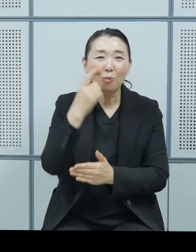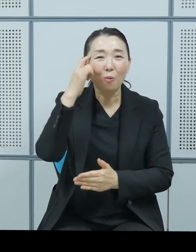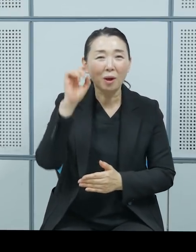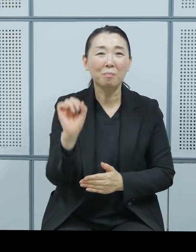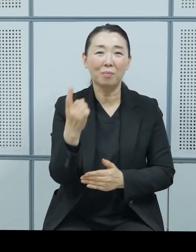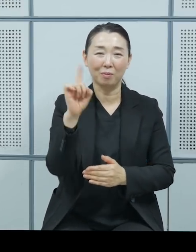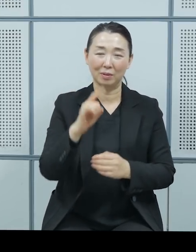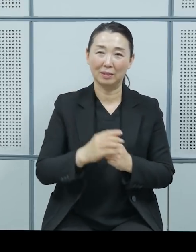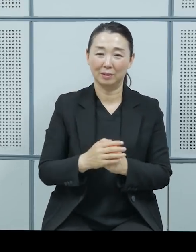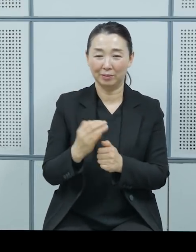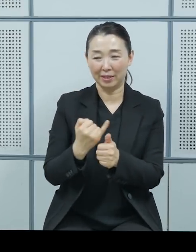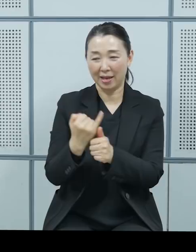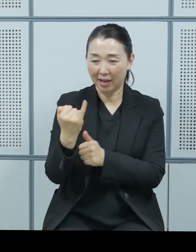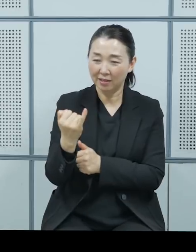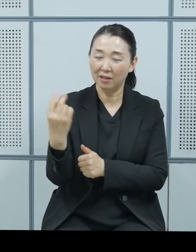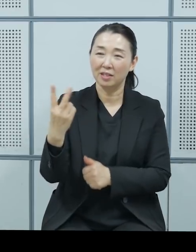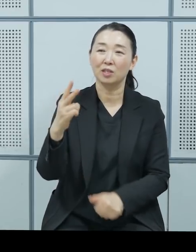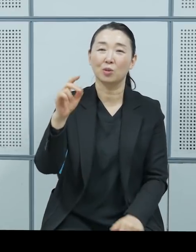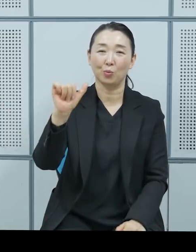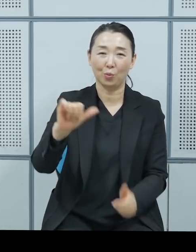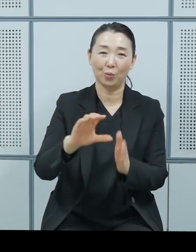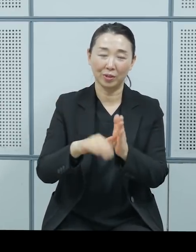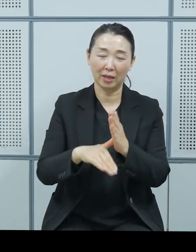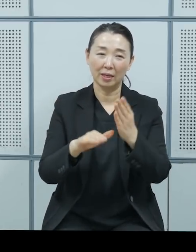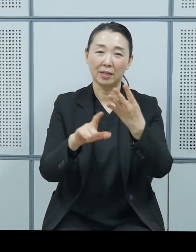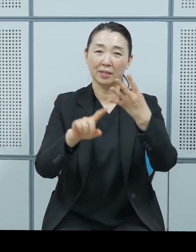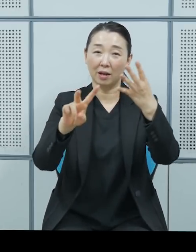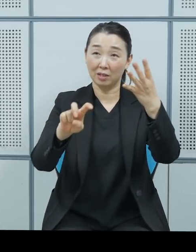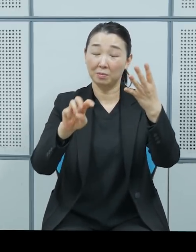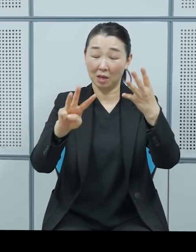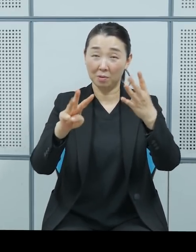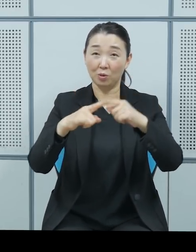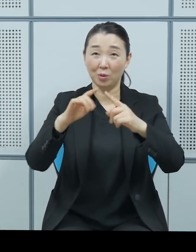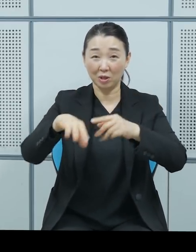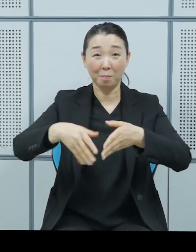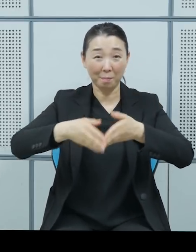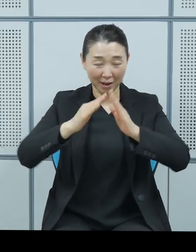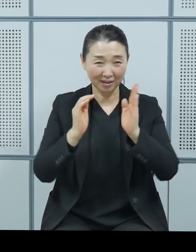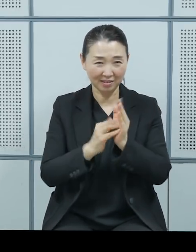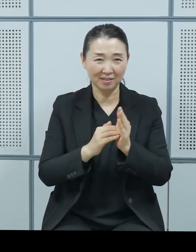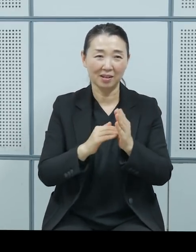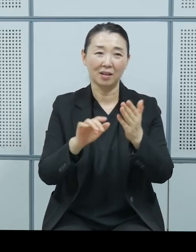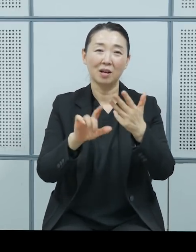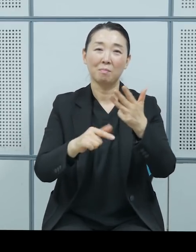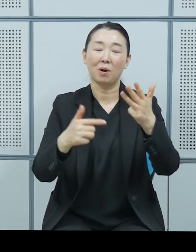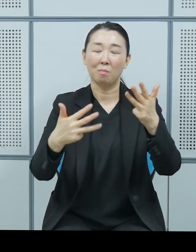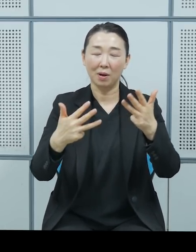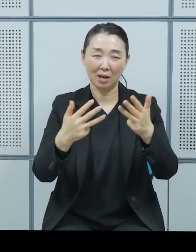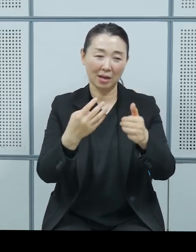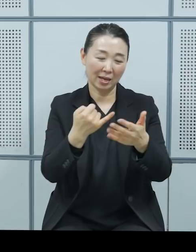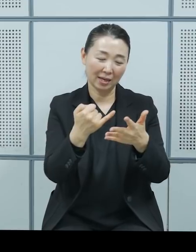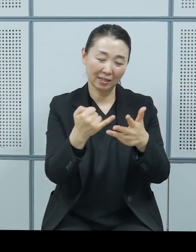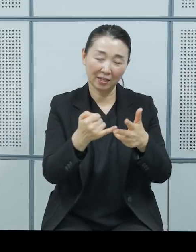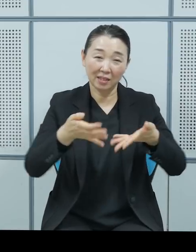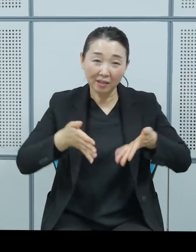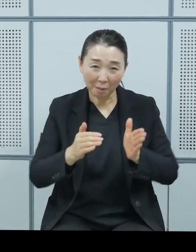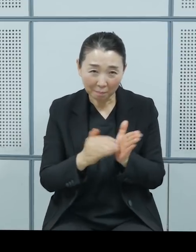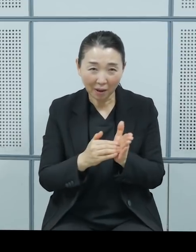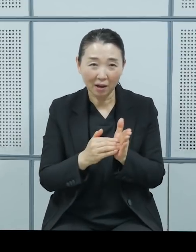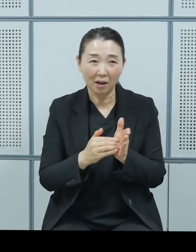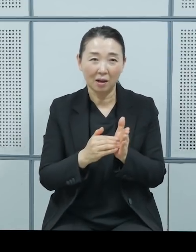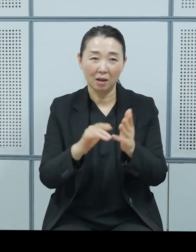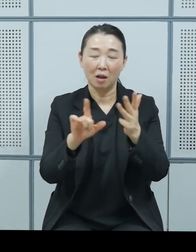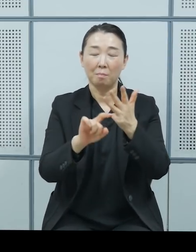아내는 2005년 4월 23일 날 교회를 개척하고요. 네. 8월 8일 날 셋째 아이를 낳고 네. 8월 10일